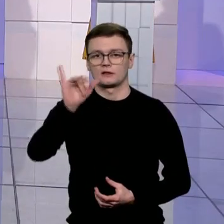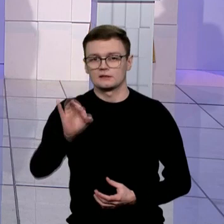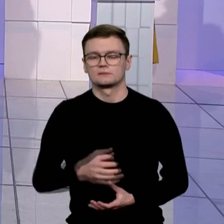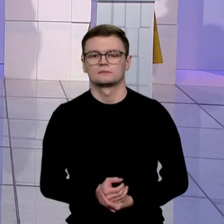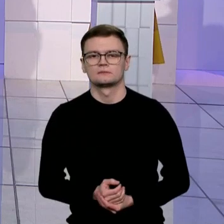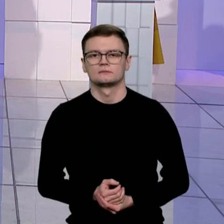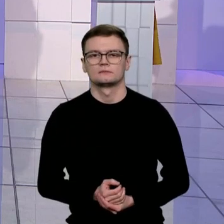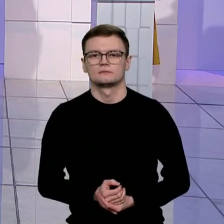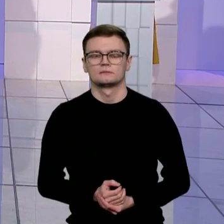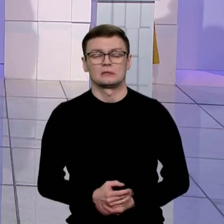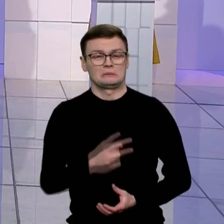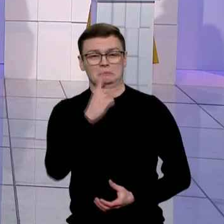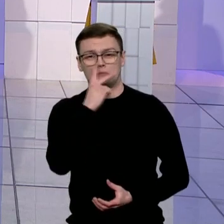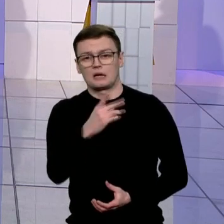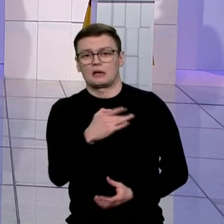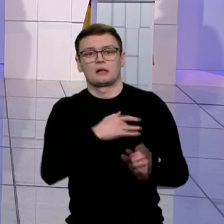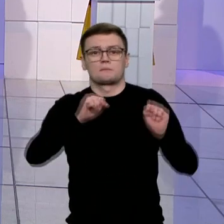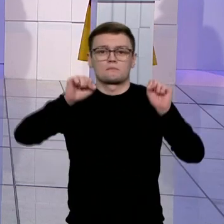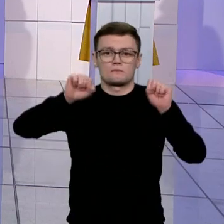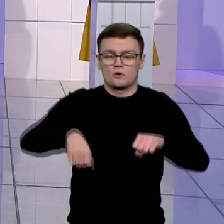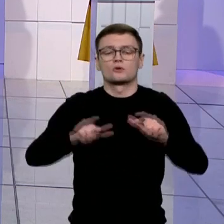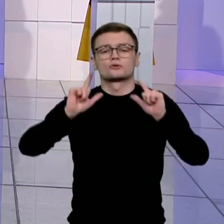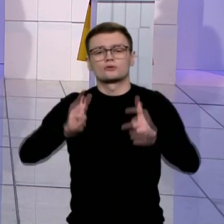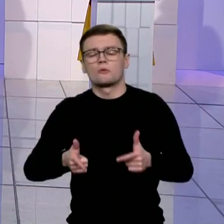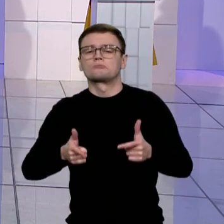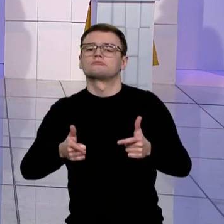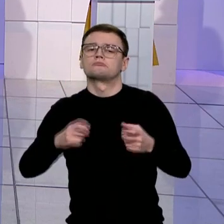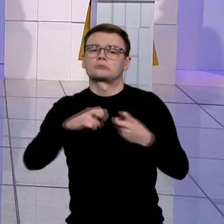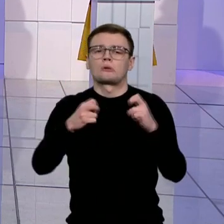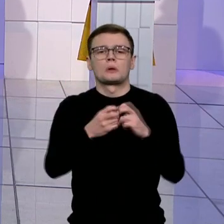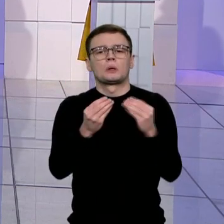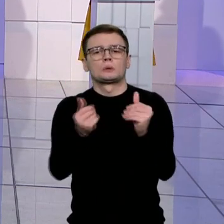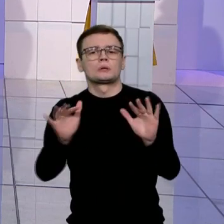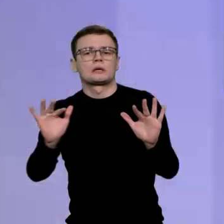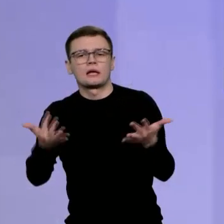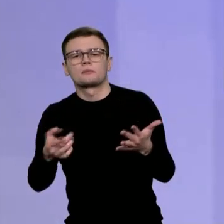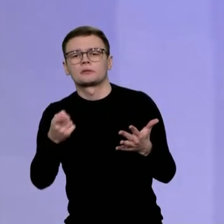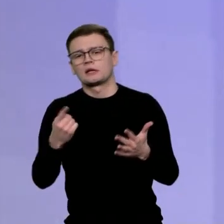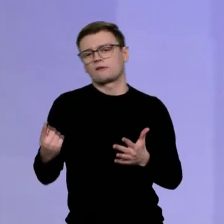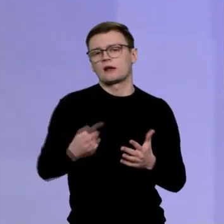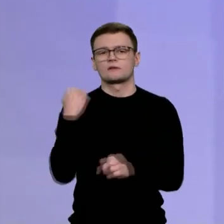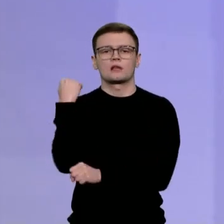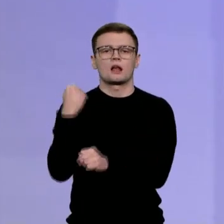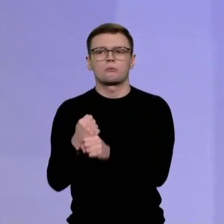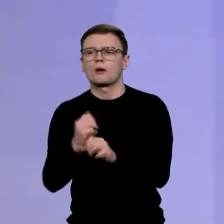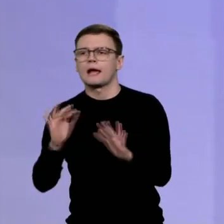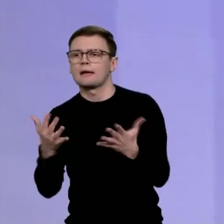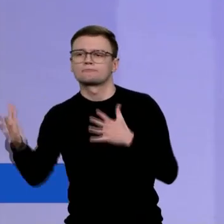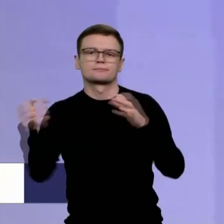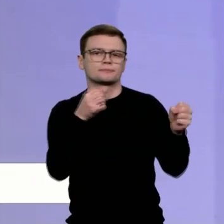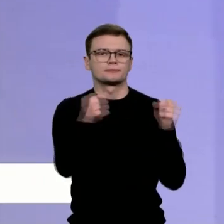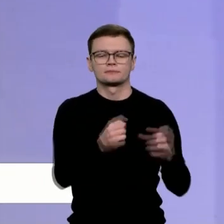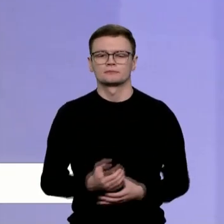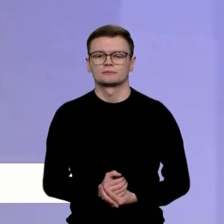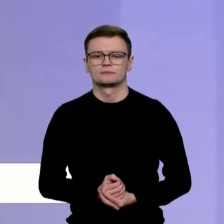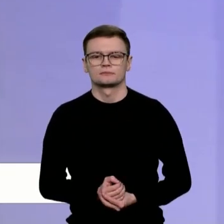čia kažkokių galimybių, kaip spręsti tų kvalifikuotų darbuotojų klausimą? Aš visų pirma matau vieną potencialų sprendimą,